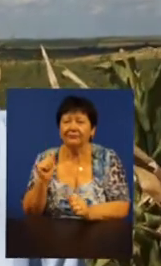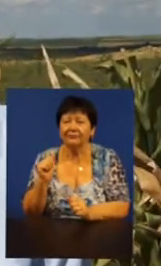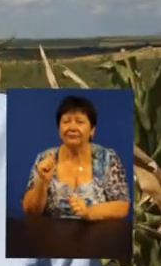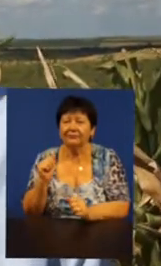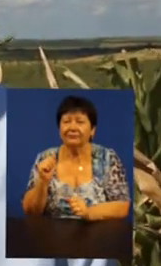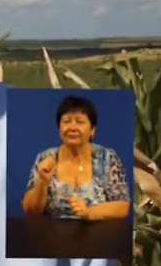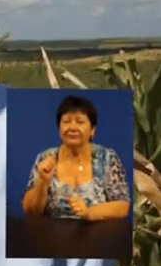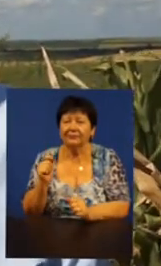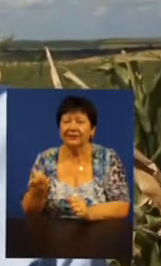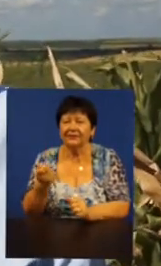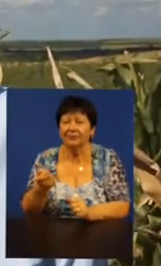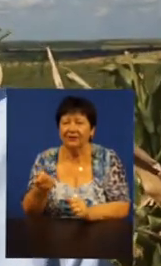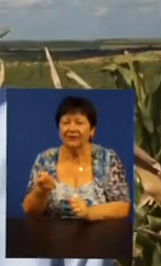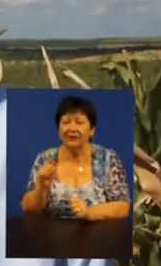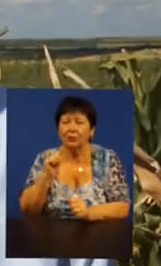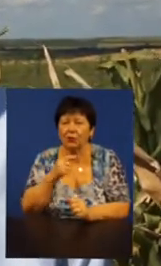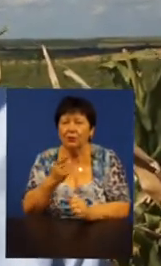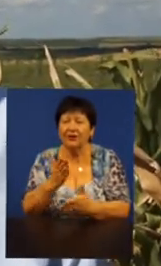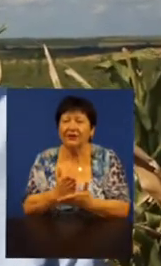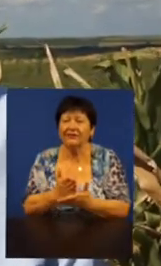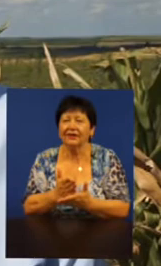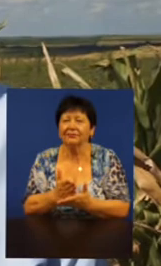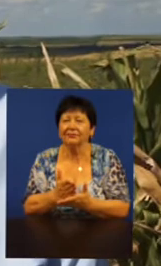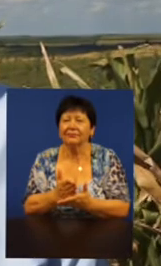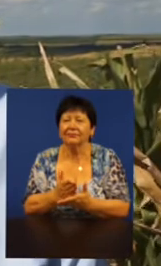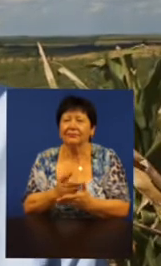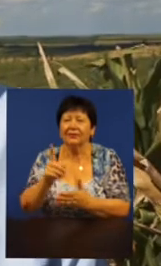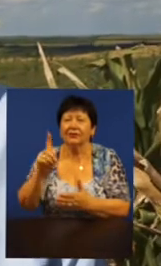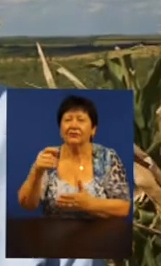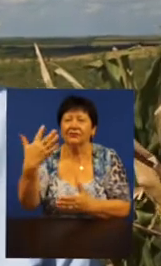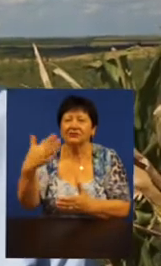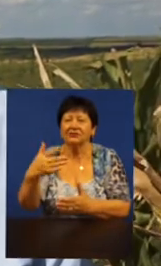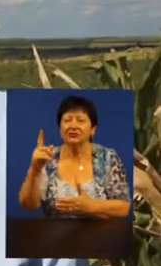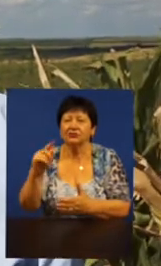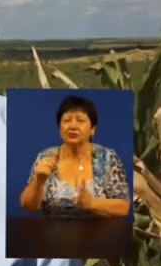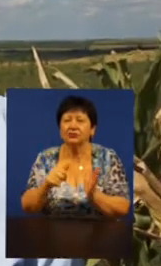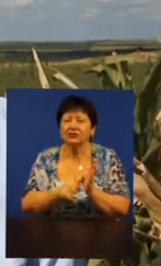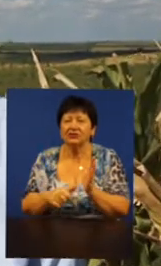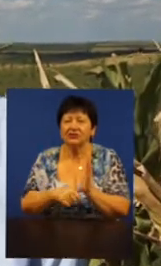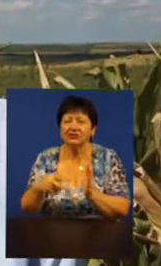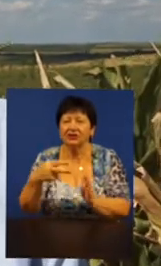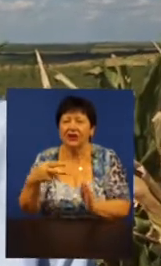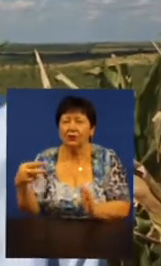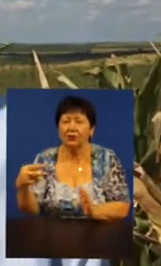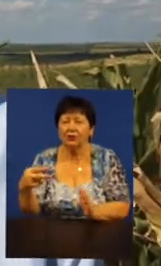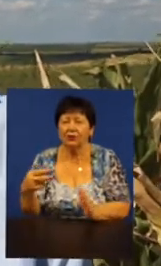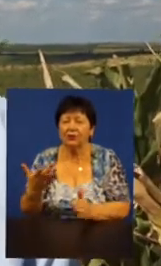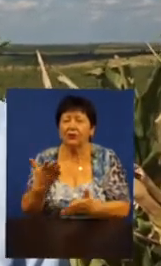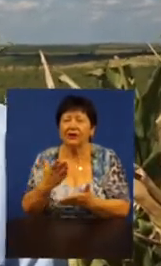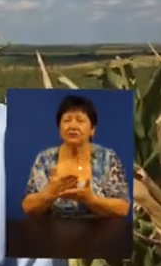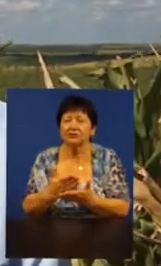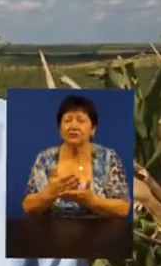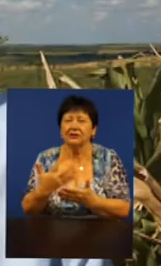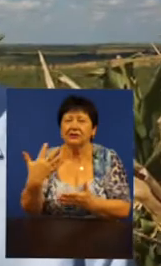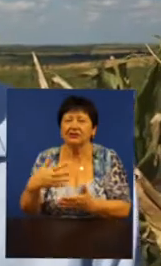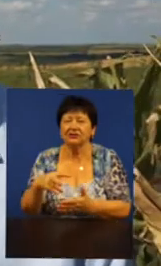de semințe de porumb este 150-160 de euro. Unde ajunge la 50